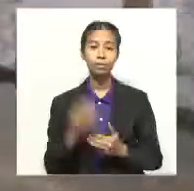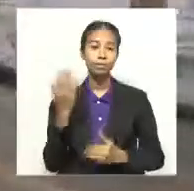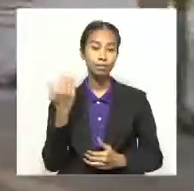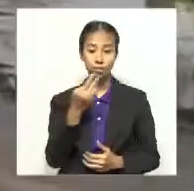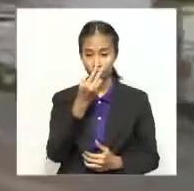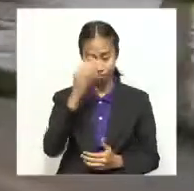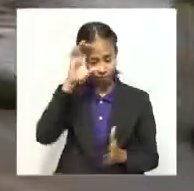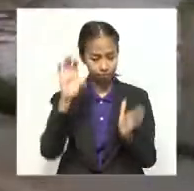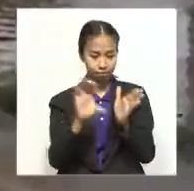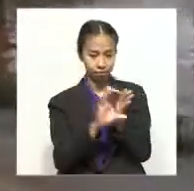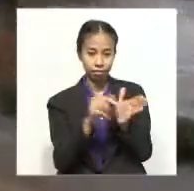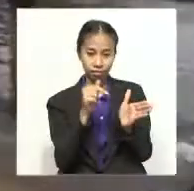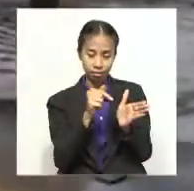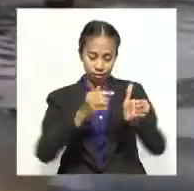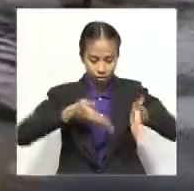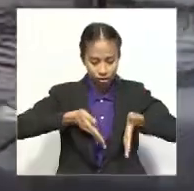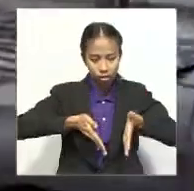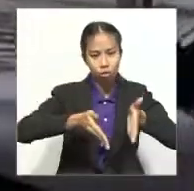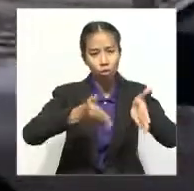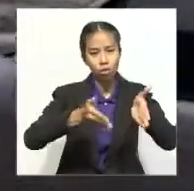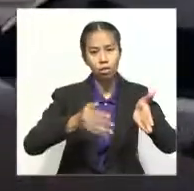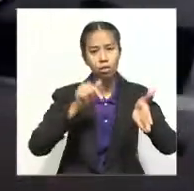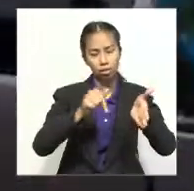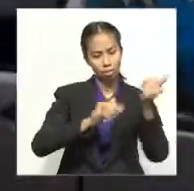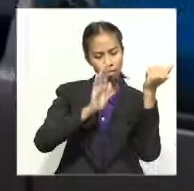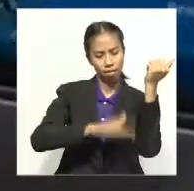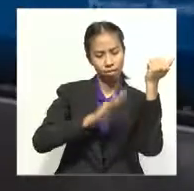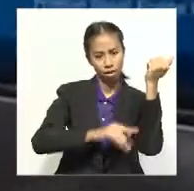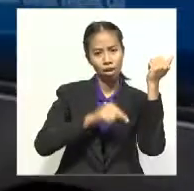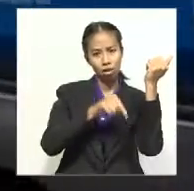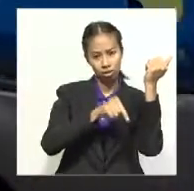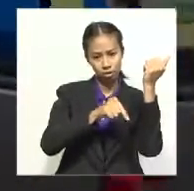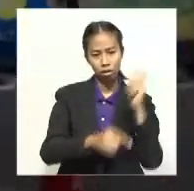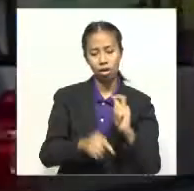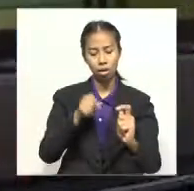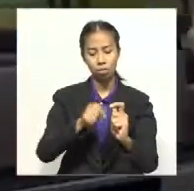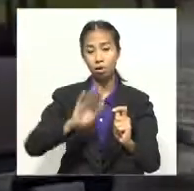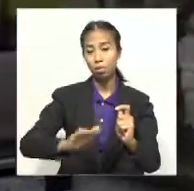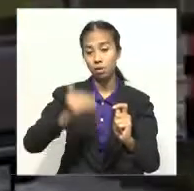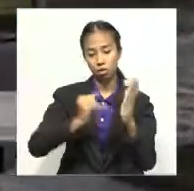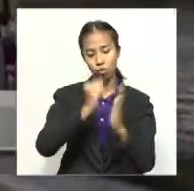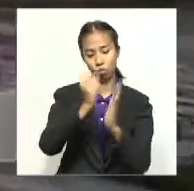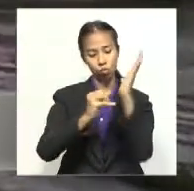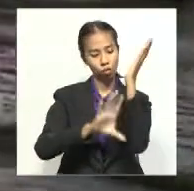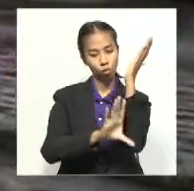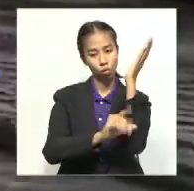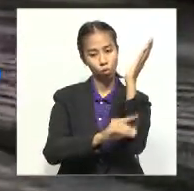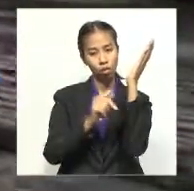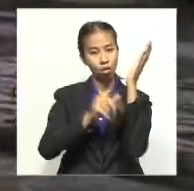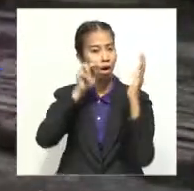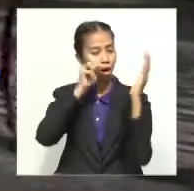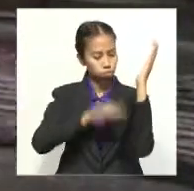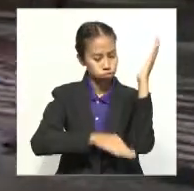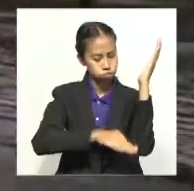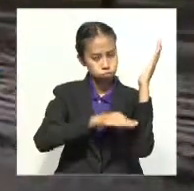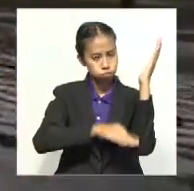ที่คุณผู้ชมเห็นอยู่นี้นะคะเป็นสภาพบนถนนเอเชียค่ะขาล่องใต้ที่ตำบลขุนกระทิงอำเภอเมืองจังหวัดชุมพรนะคะมีน้ำท่วมสูง